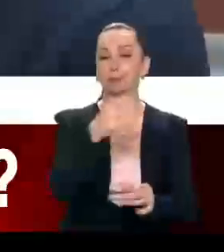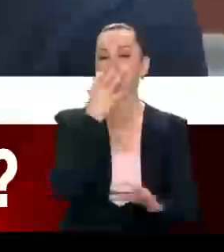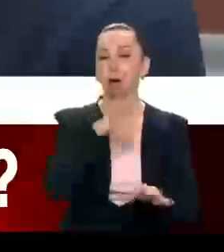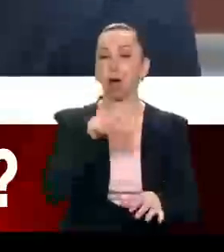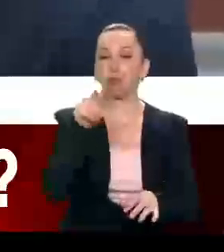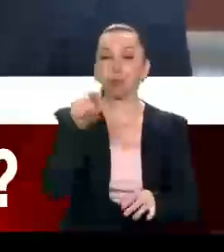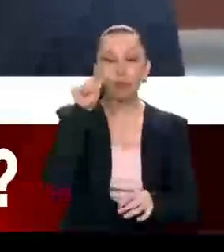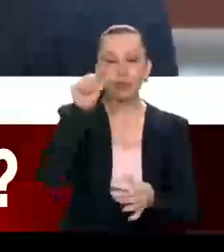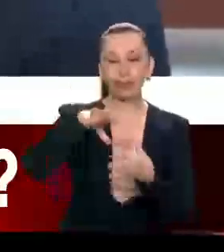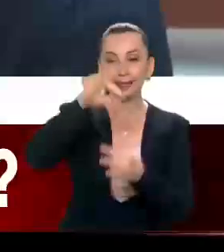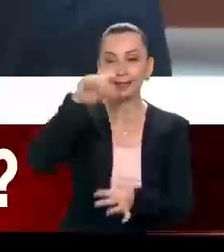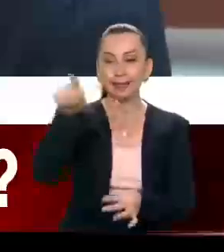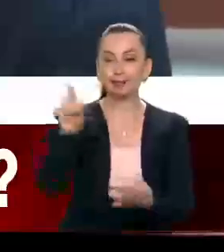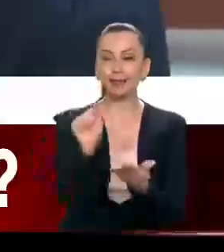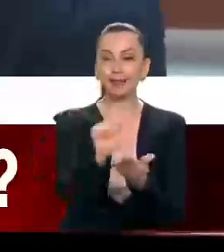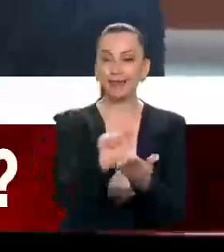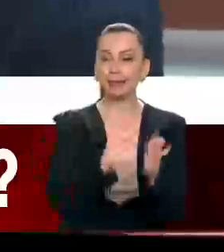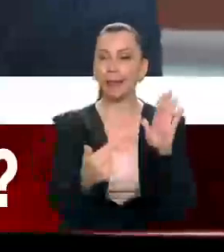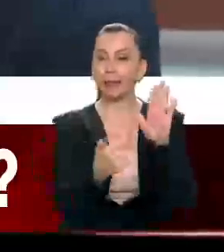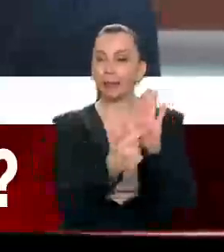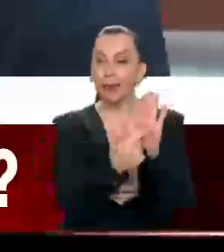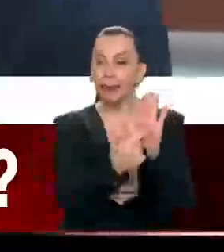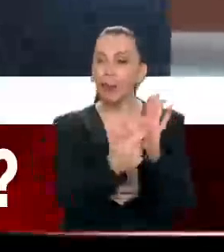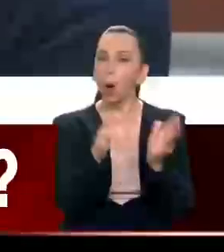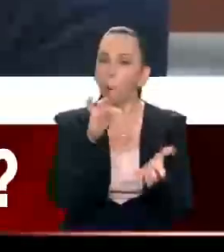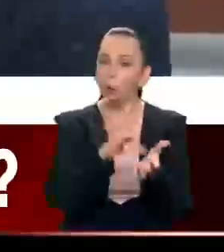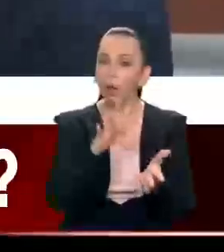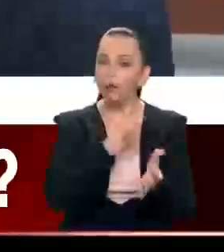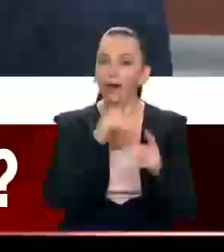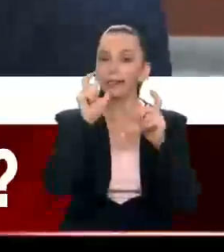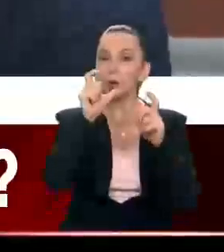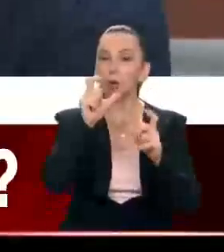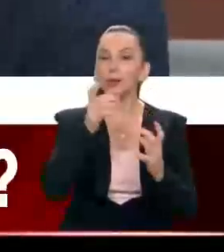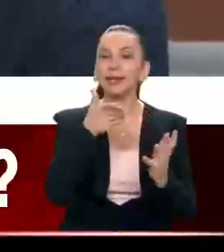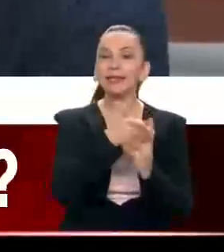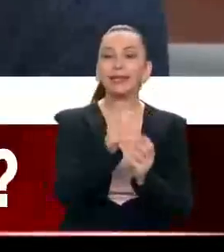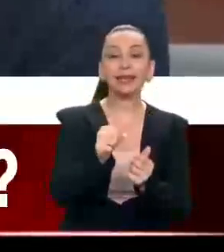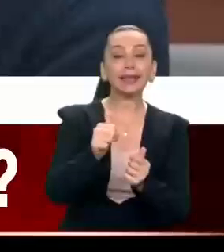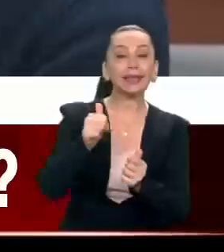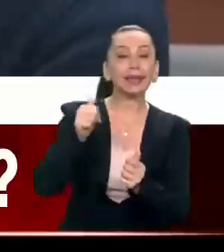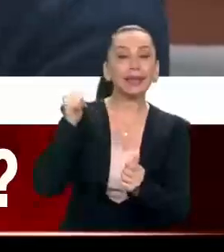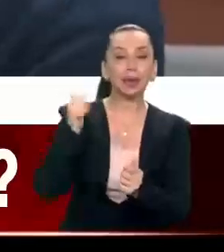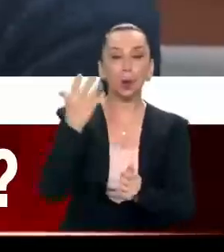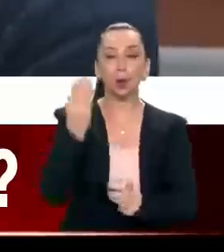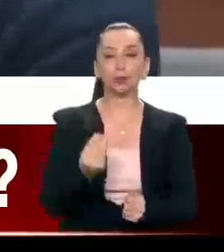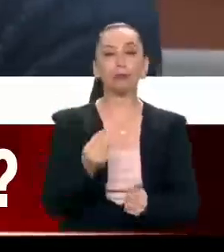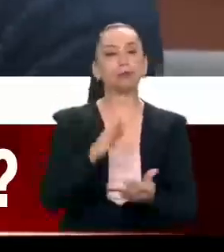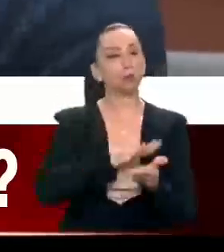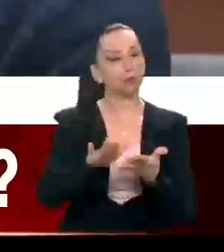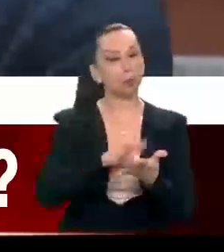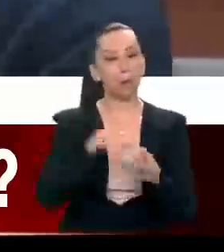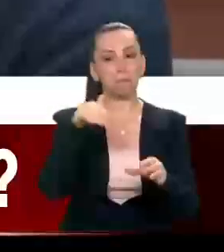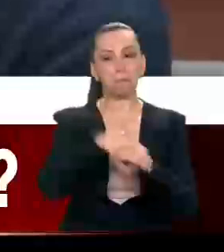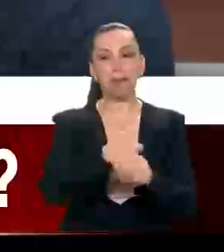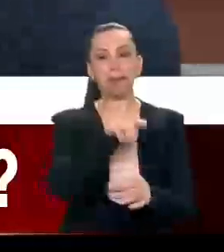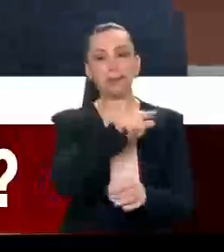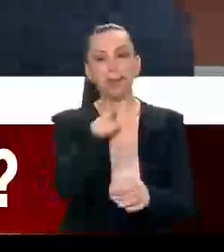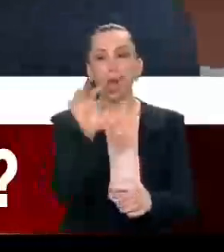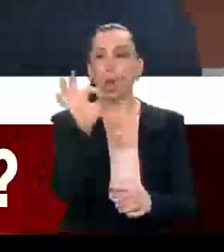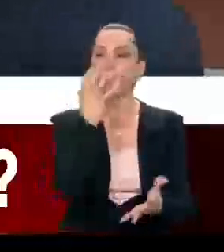bu durumlarını yazılı delille ortaya koymaları halinde sigorta girişlerinin geriye dönük yapılabilmesi için de düzenleme mecliste